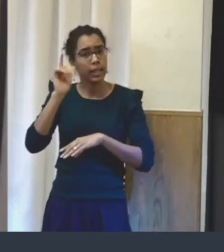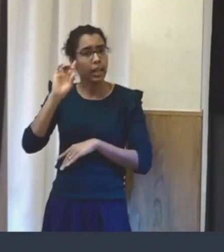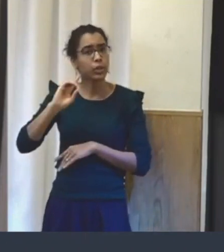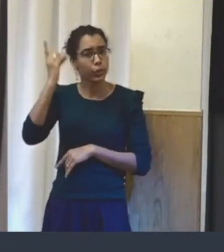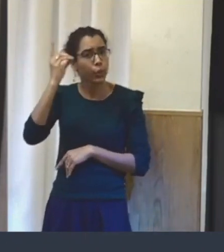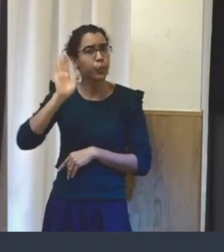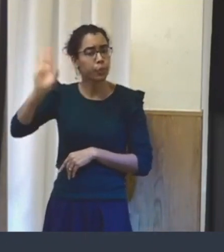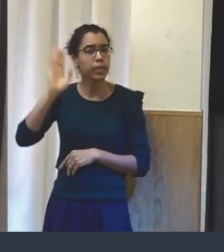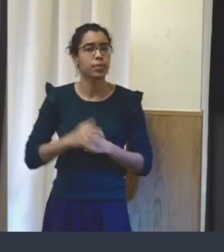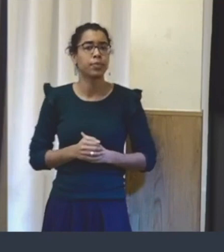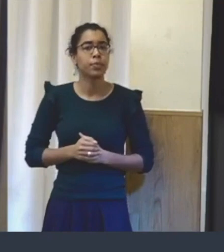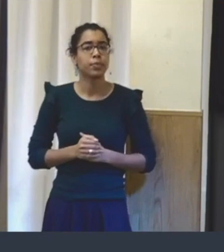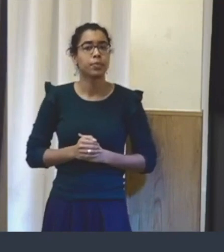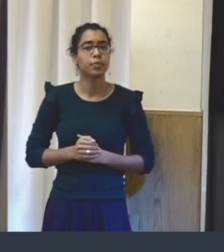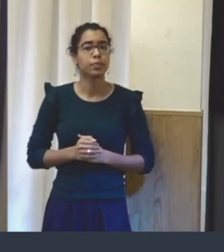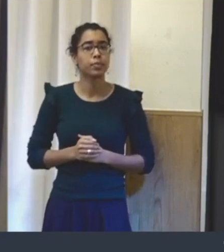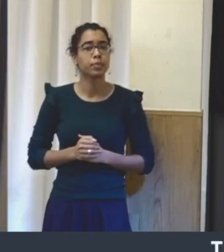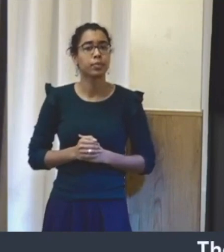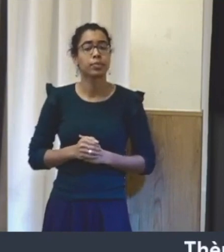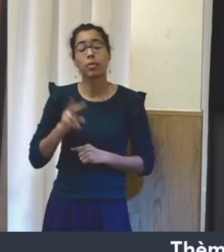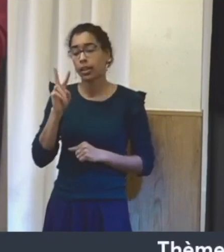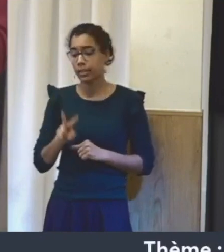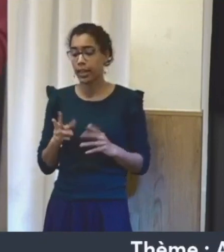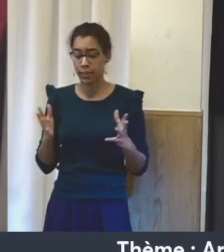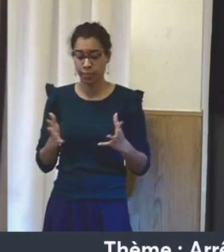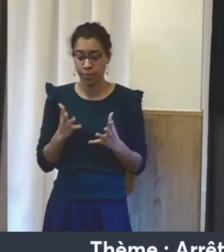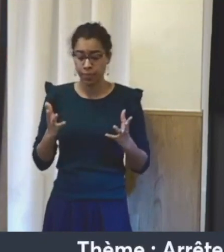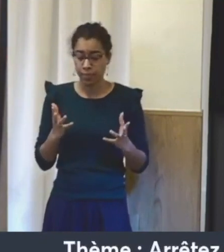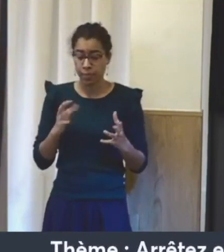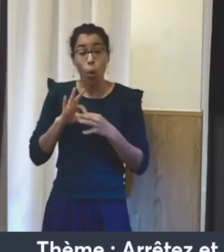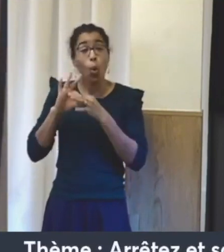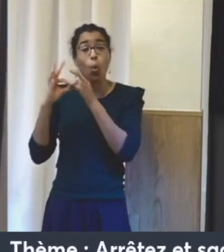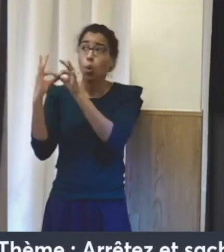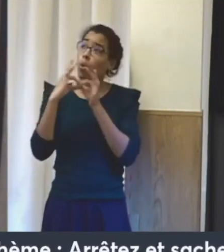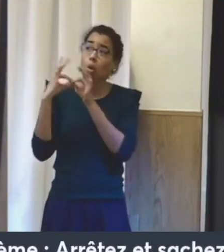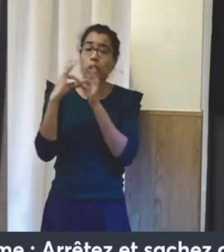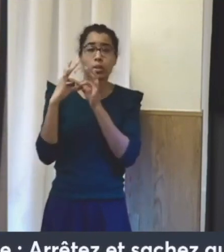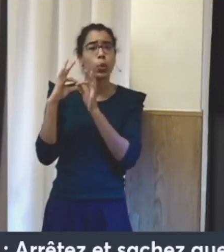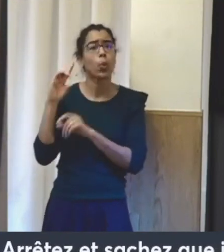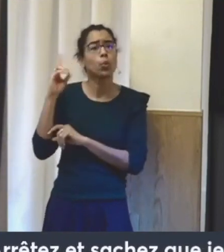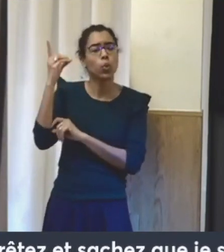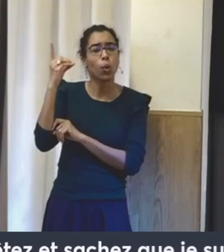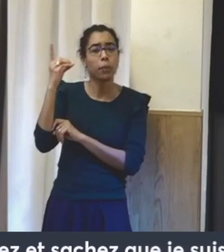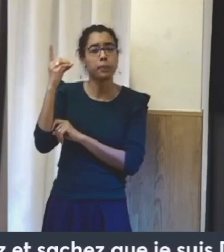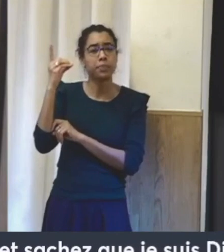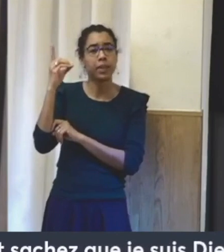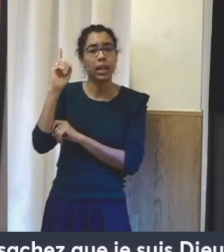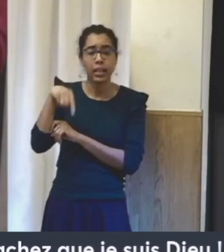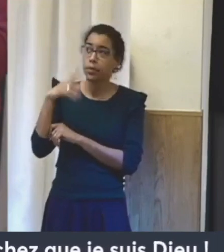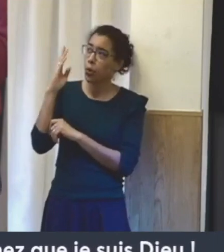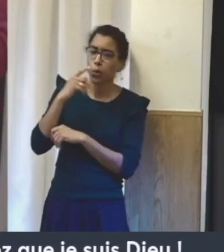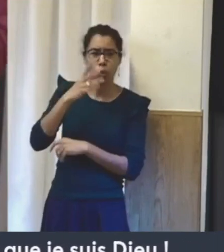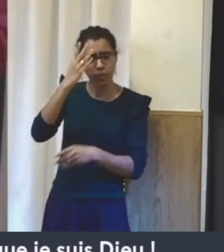Et c'est vrai, quand nous entrons dans cette relation avec Dieu, nous apprenons à découvrir